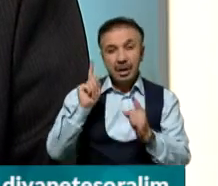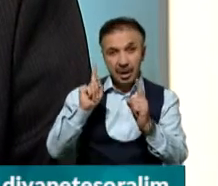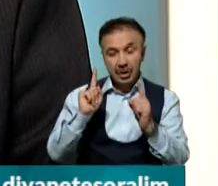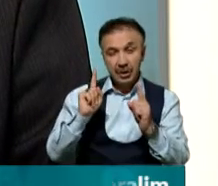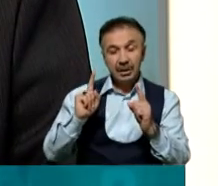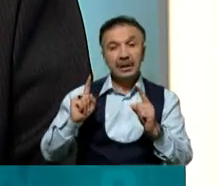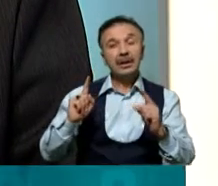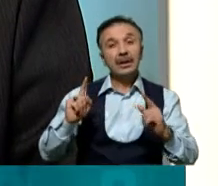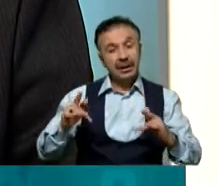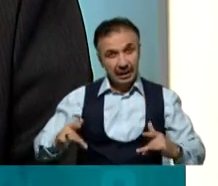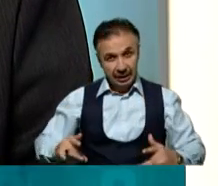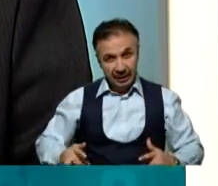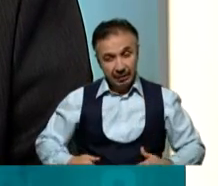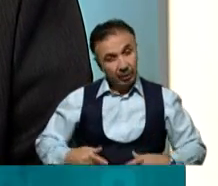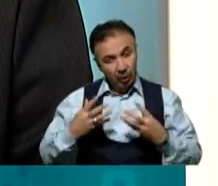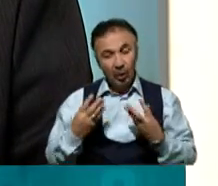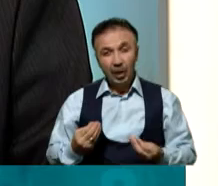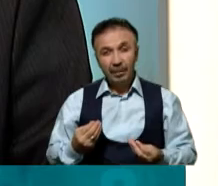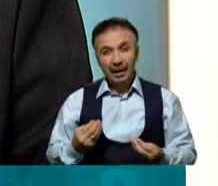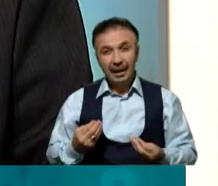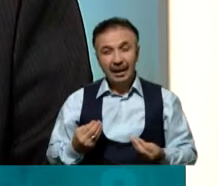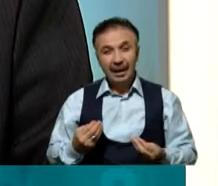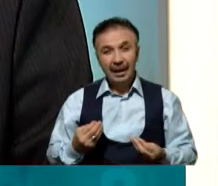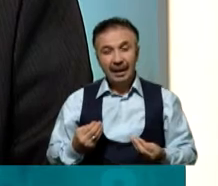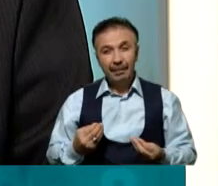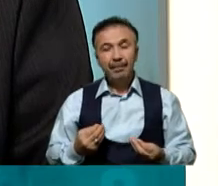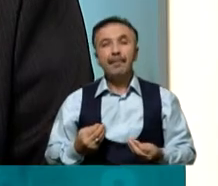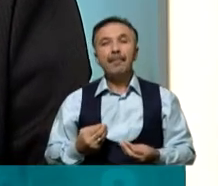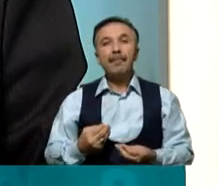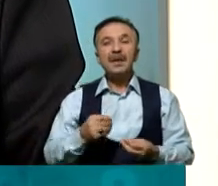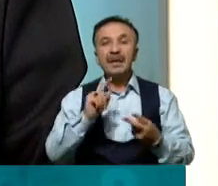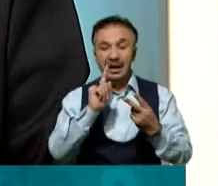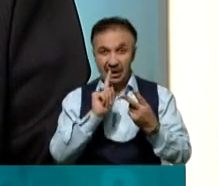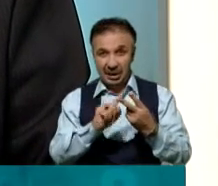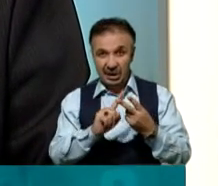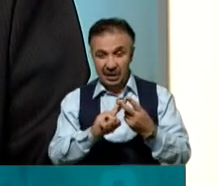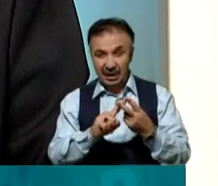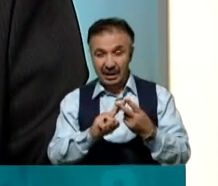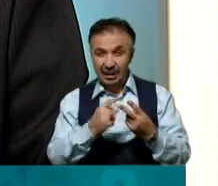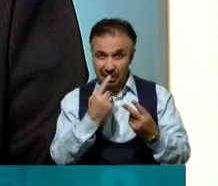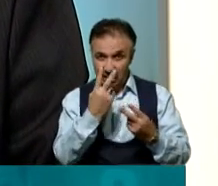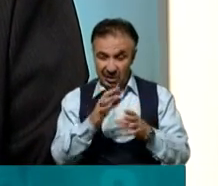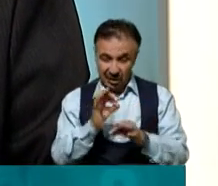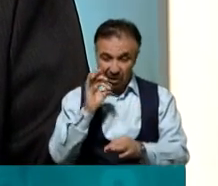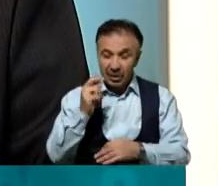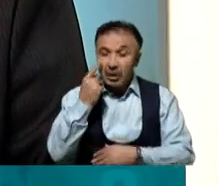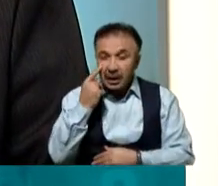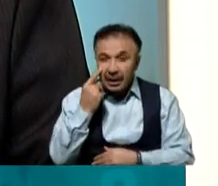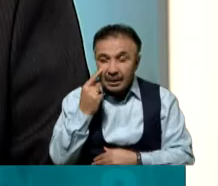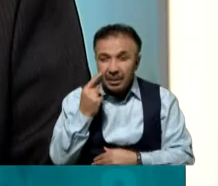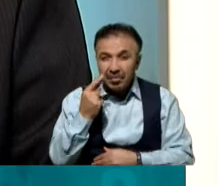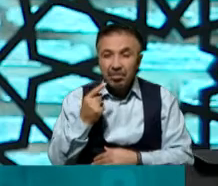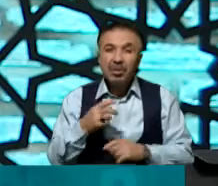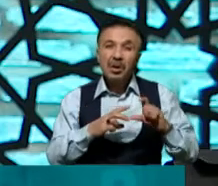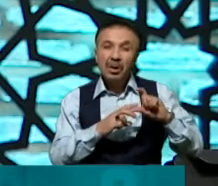karşılıklı rıza bir de iki tane şahit. Ha, farklı mezhepler var. Mesela Şafii mezhebinde işte